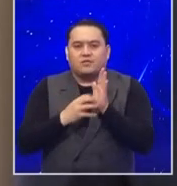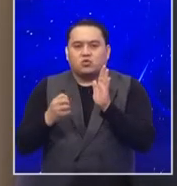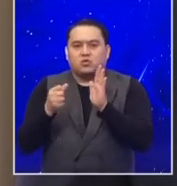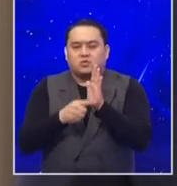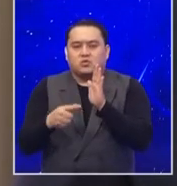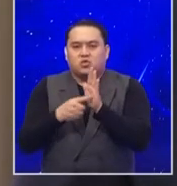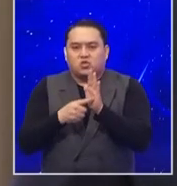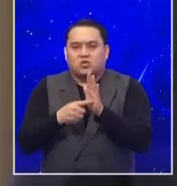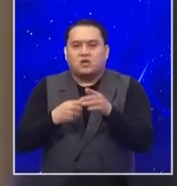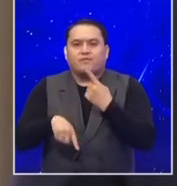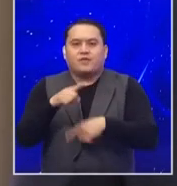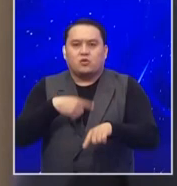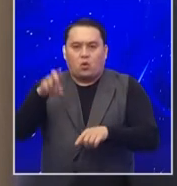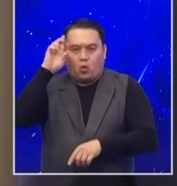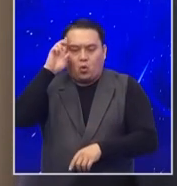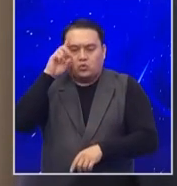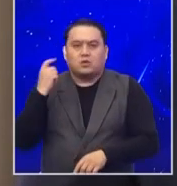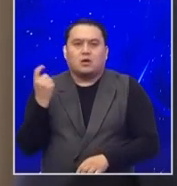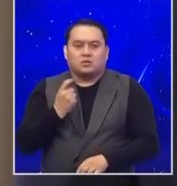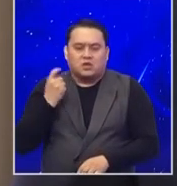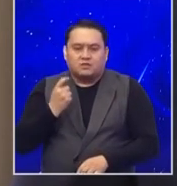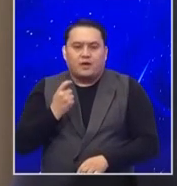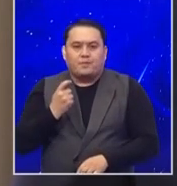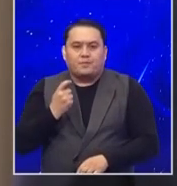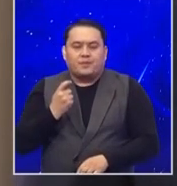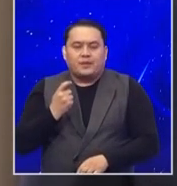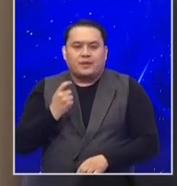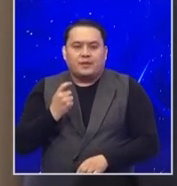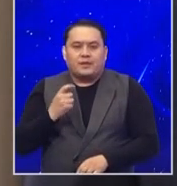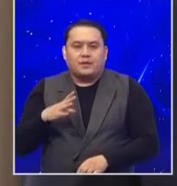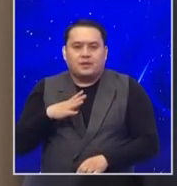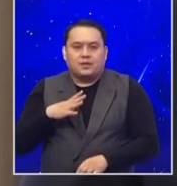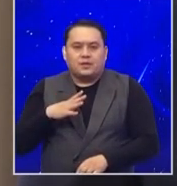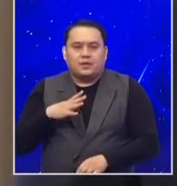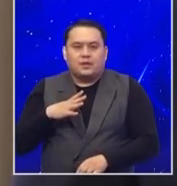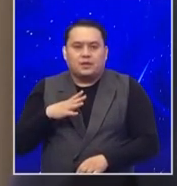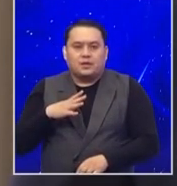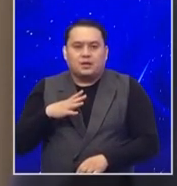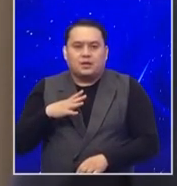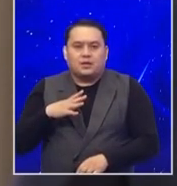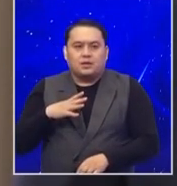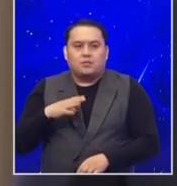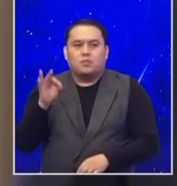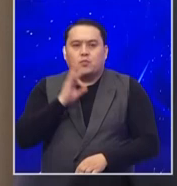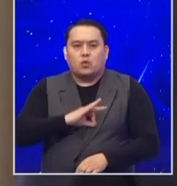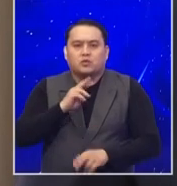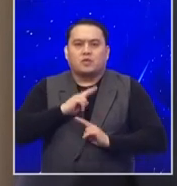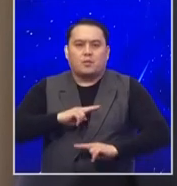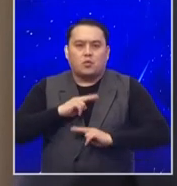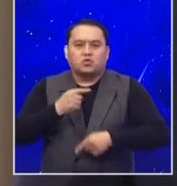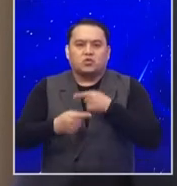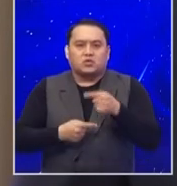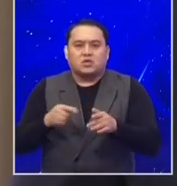гектара вернули в госсобственность, а также с недобросовестными землепользователями работаем